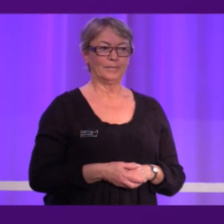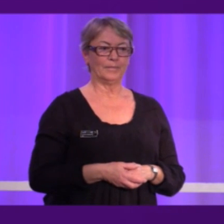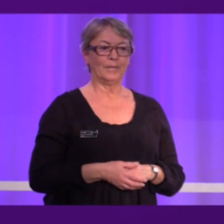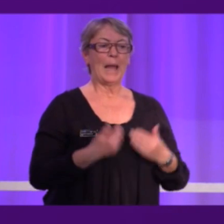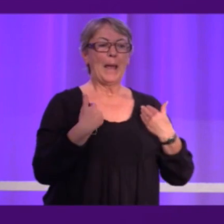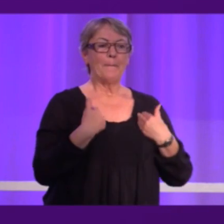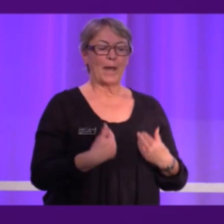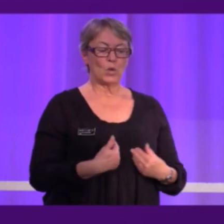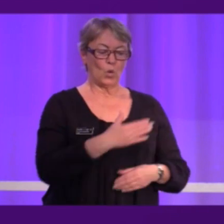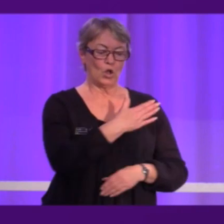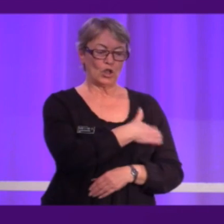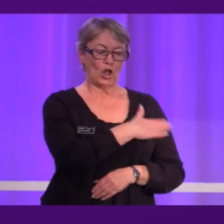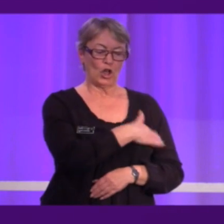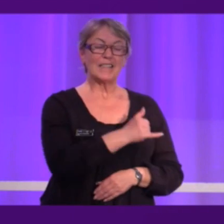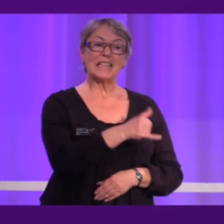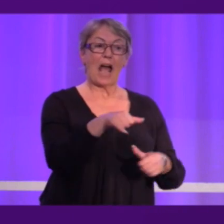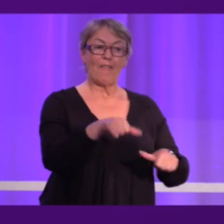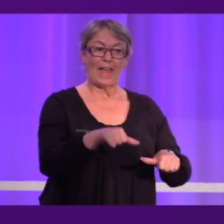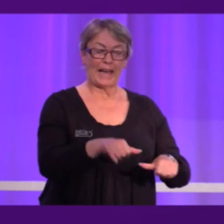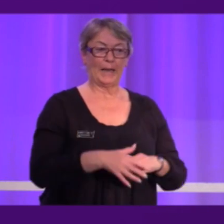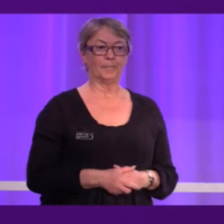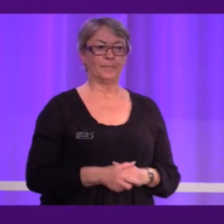Personlig service i affären.